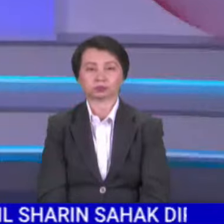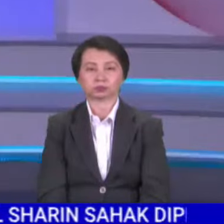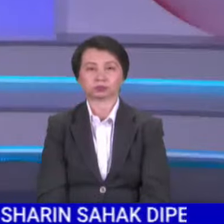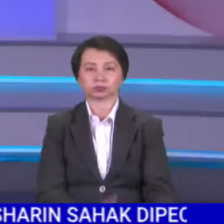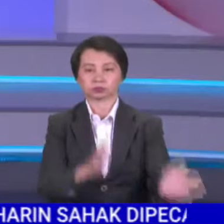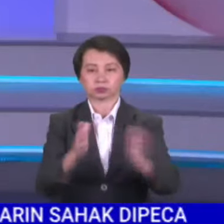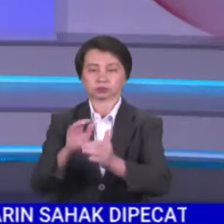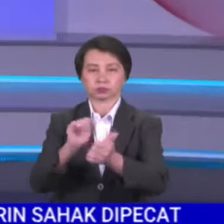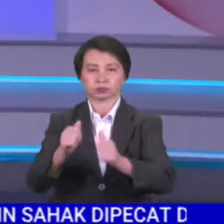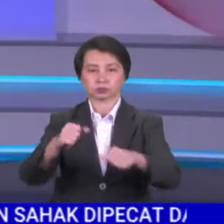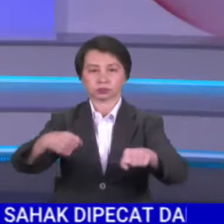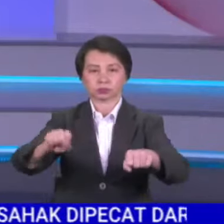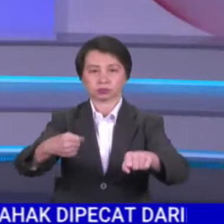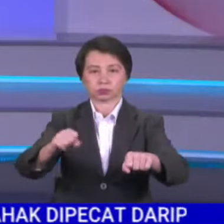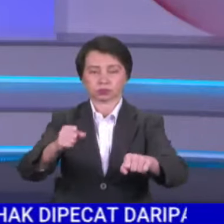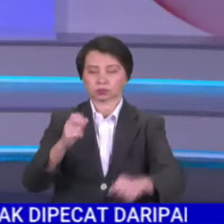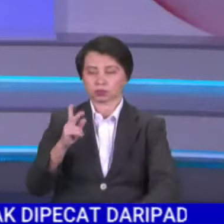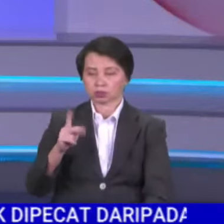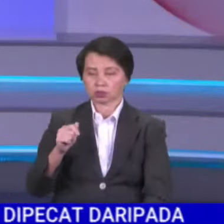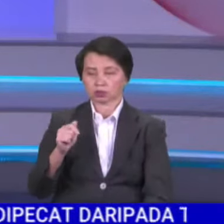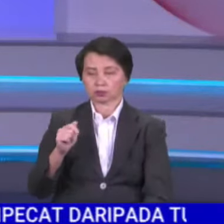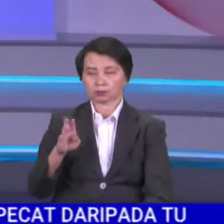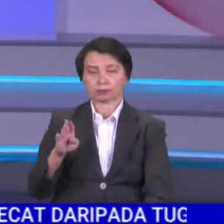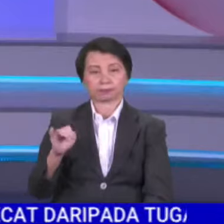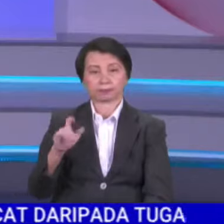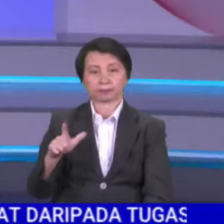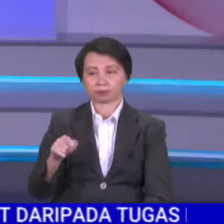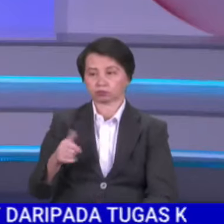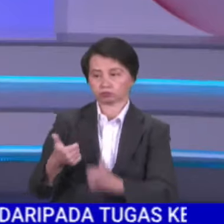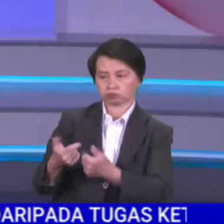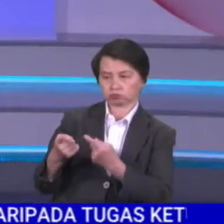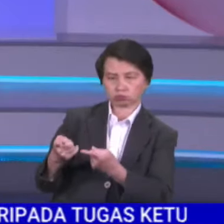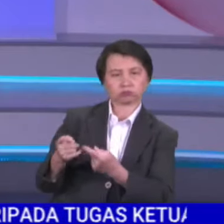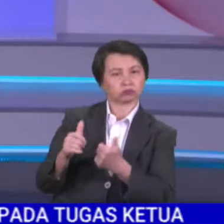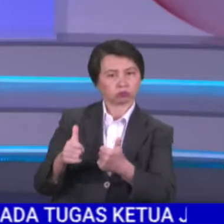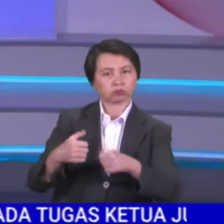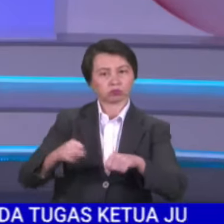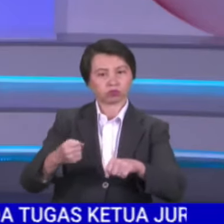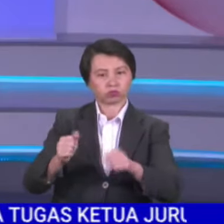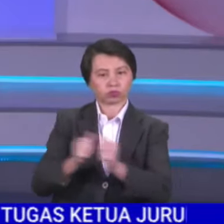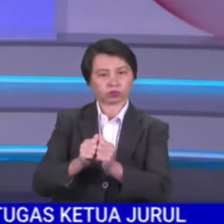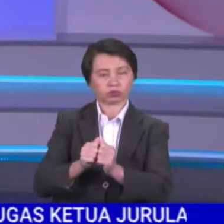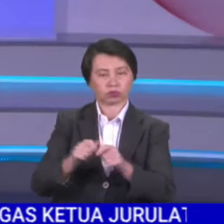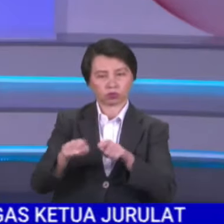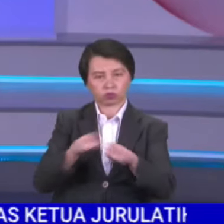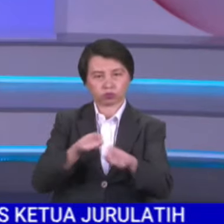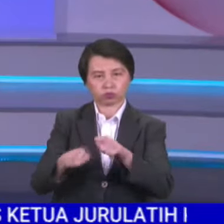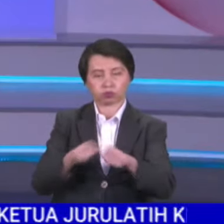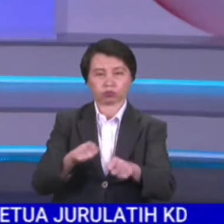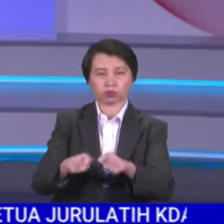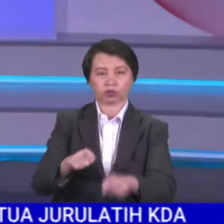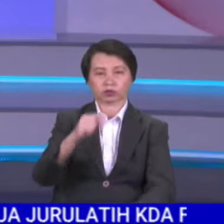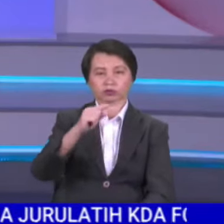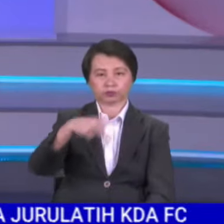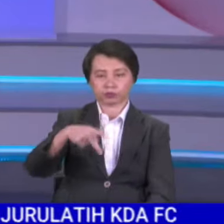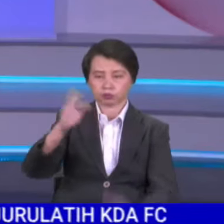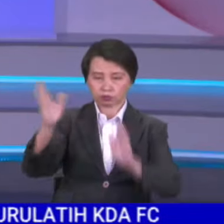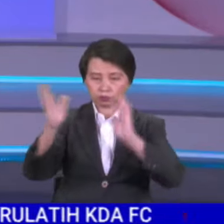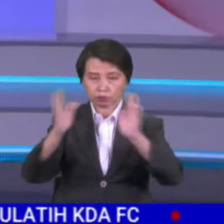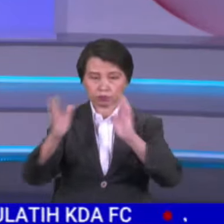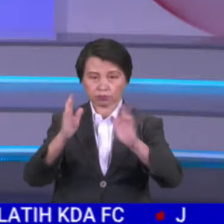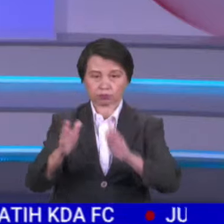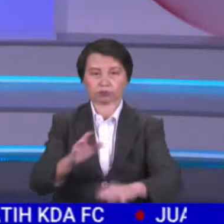Beralih ke sukan permotoran, Kabil Irfan Azlan terus mempamer kehebatan tersendiri dengan menjuarai saingan FIM Mini GP Malaysia